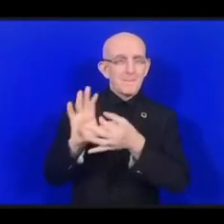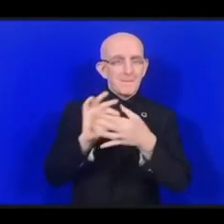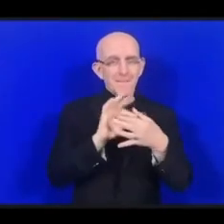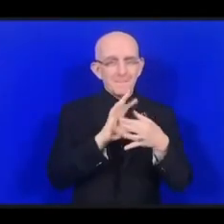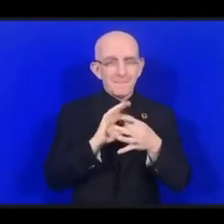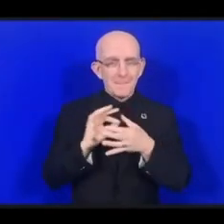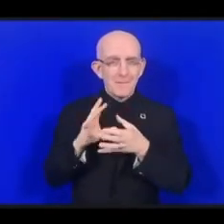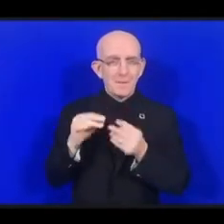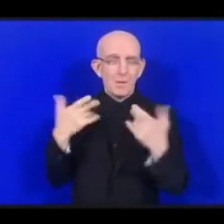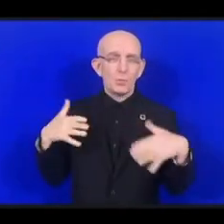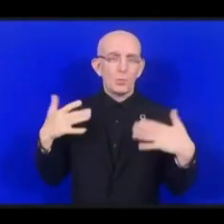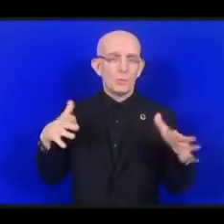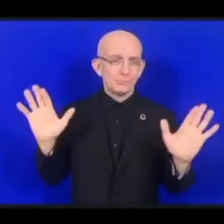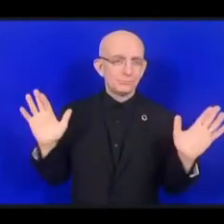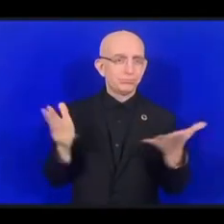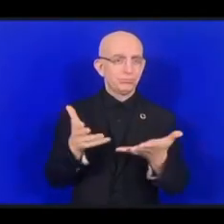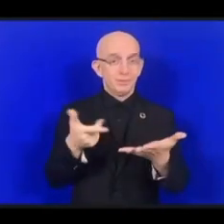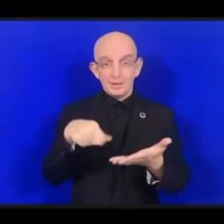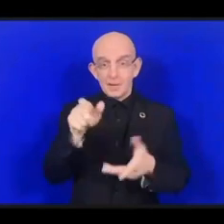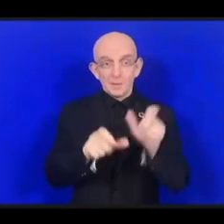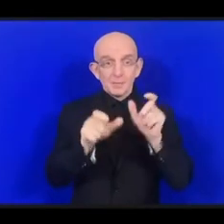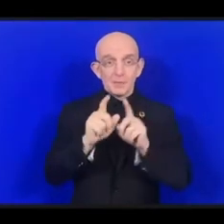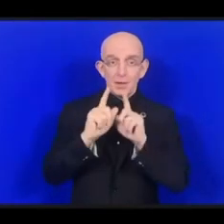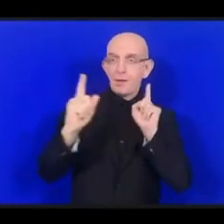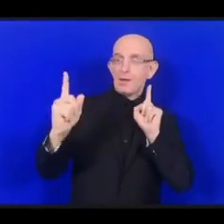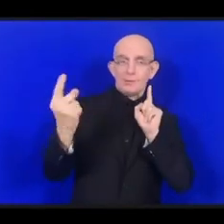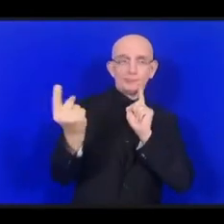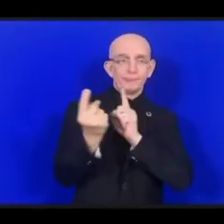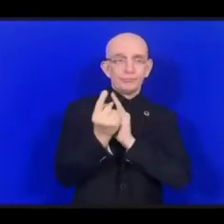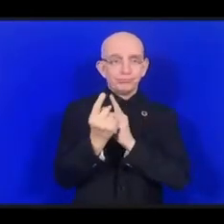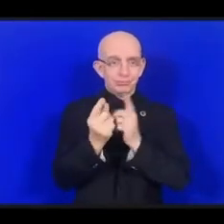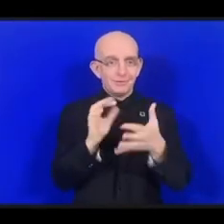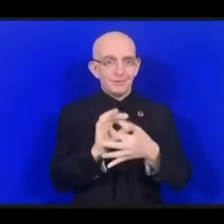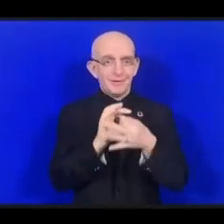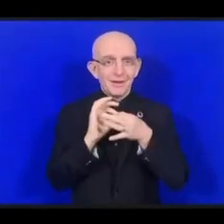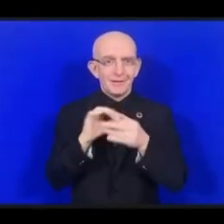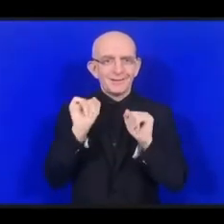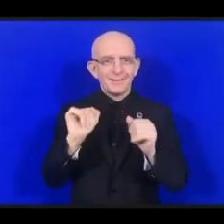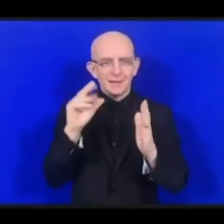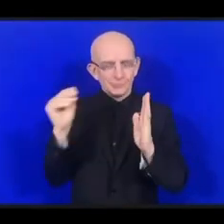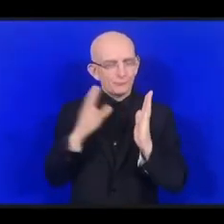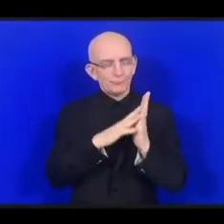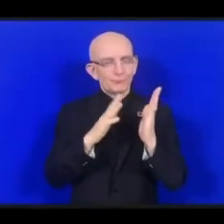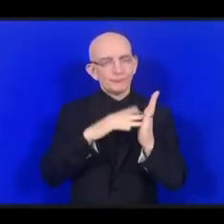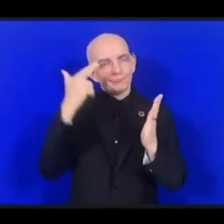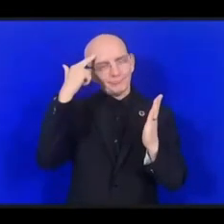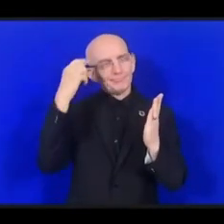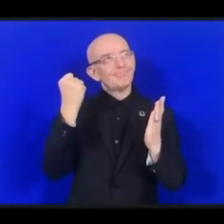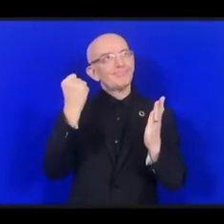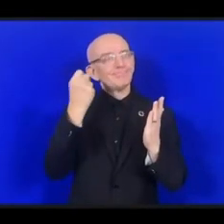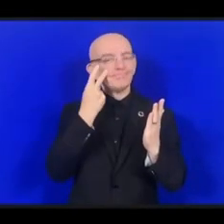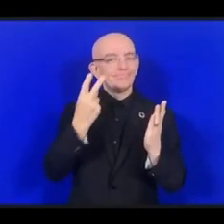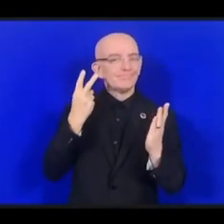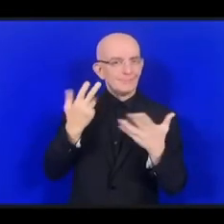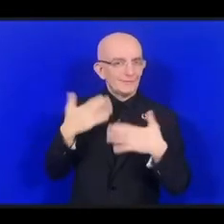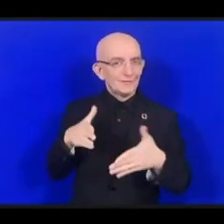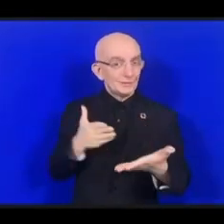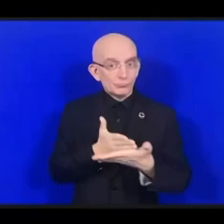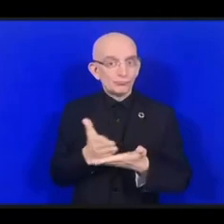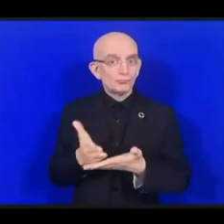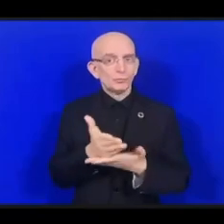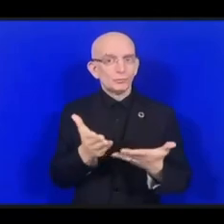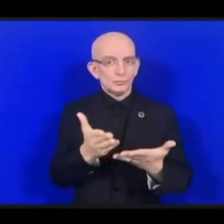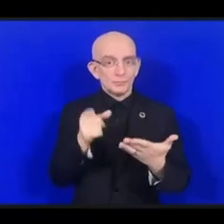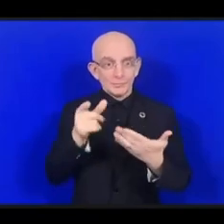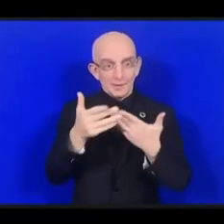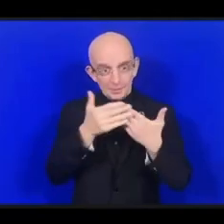最终呢，塑造了令人难忘的体验。但是互联网的前景是什么？互联网可以带来希望，